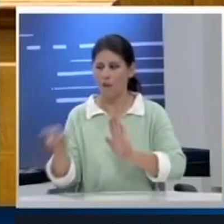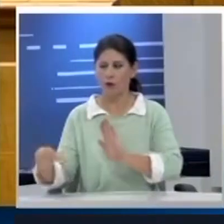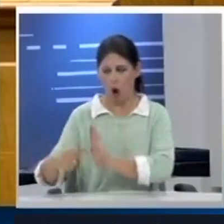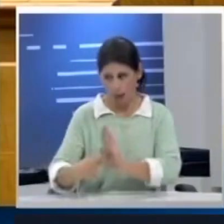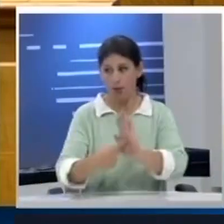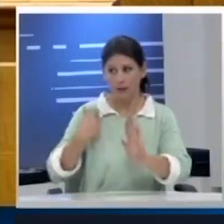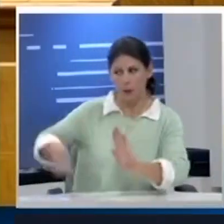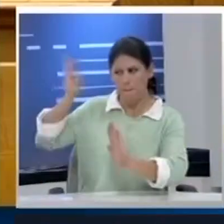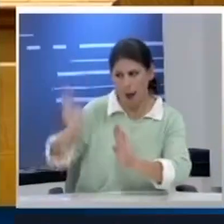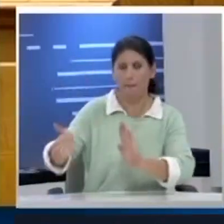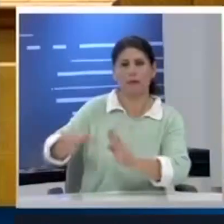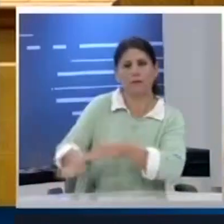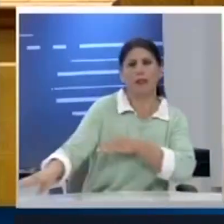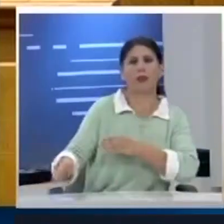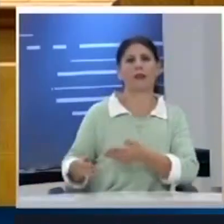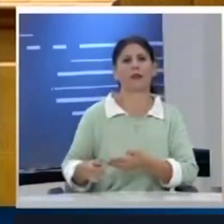το σκάνδαλο.